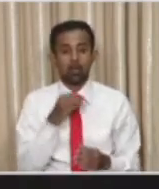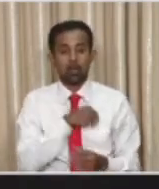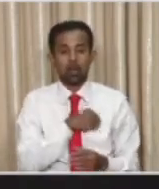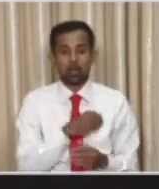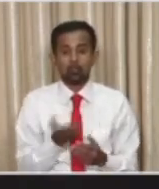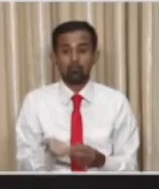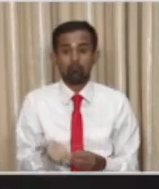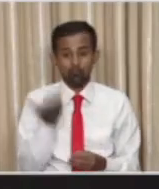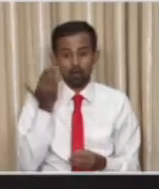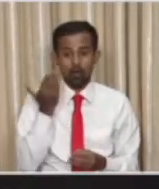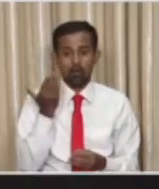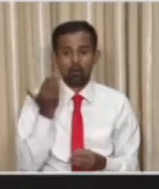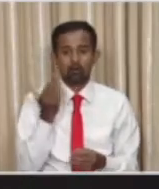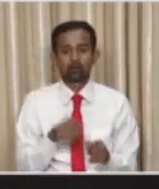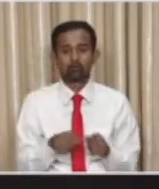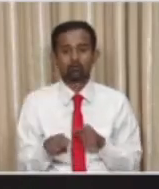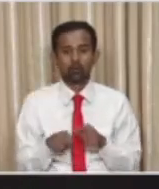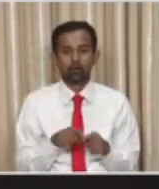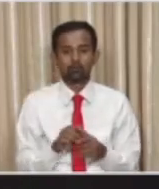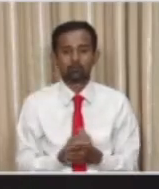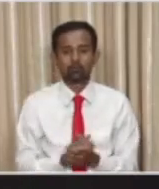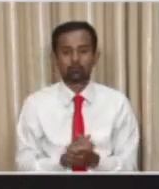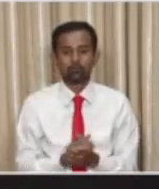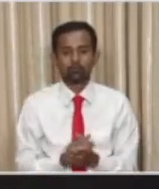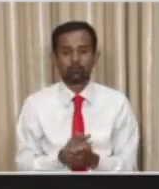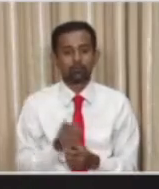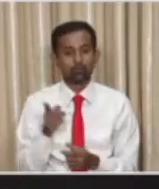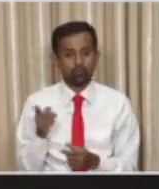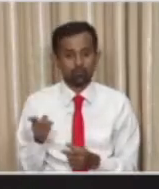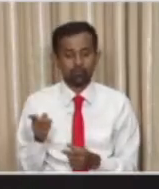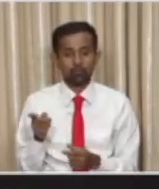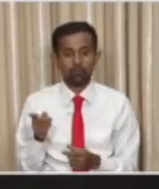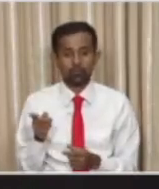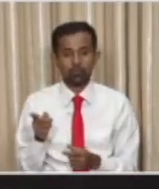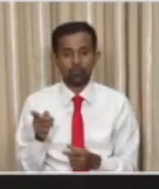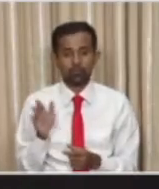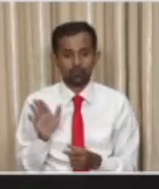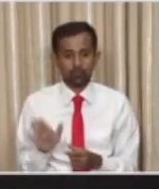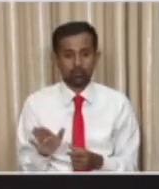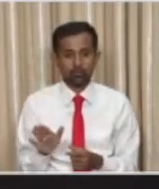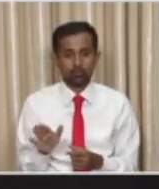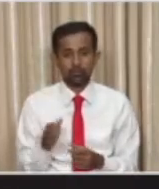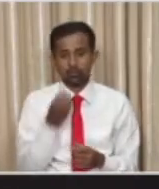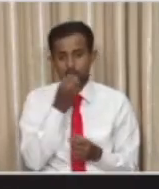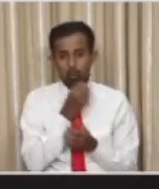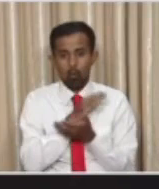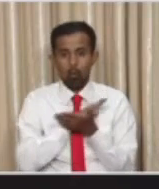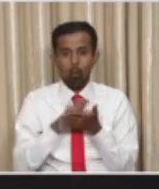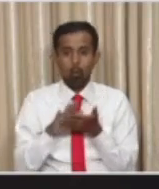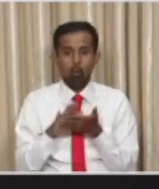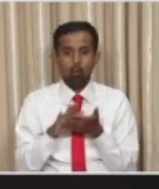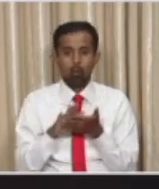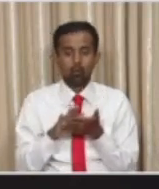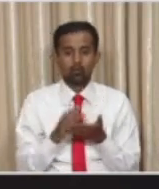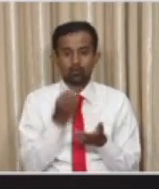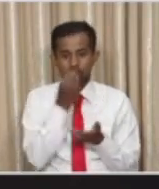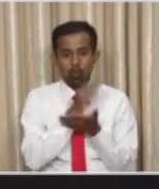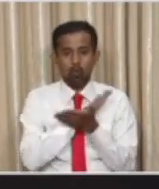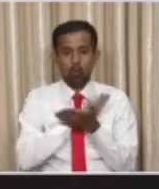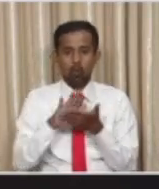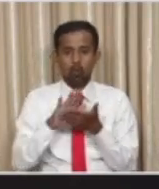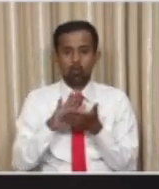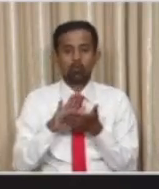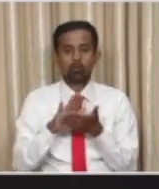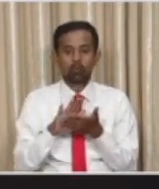ලබනවා. ඒ වගේම මේ අයගේ හෝටල් ශේෂ්ත්‍රය දැන් ඒ අය හෝටල් ටික සමහර